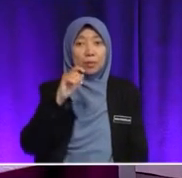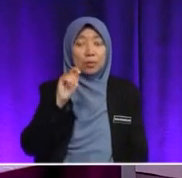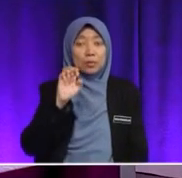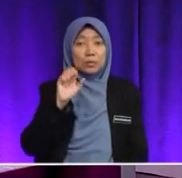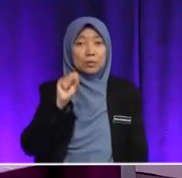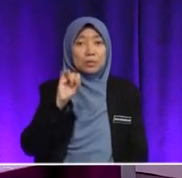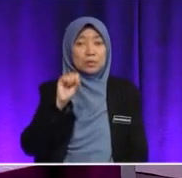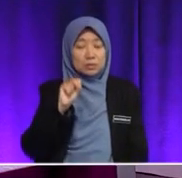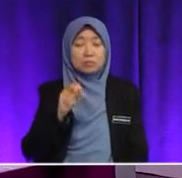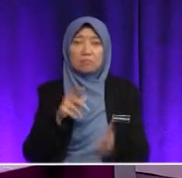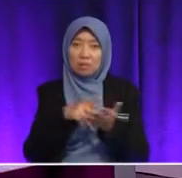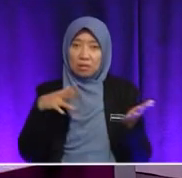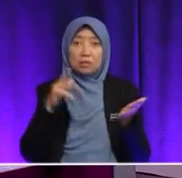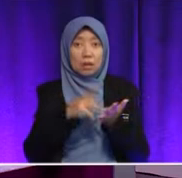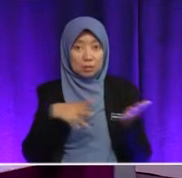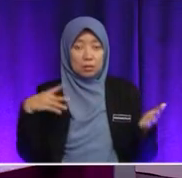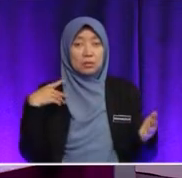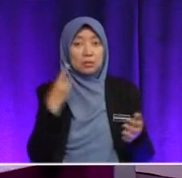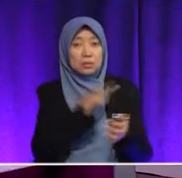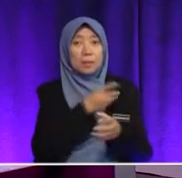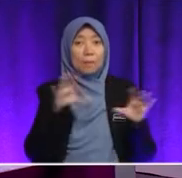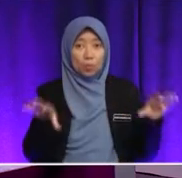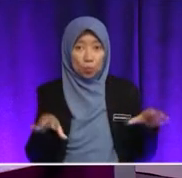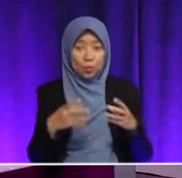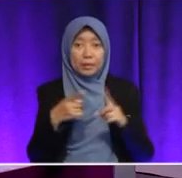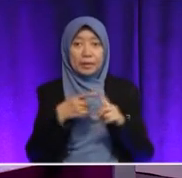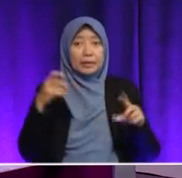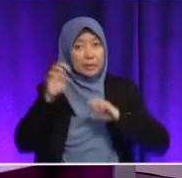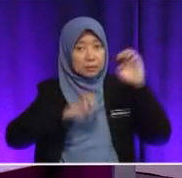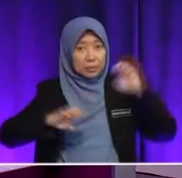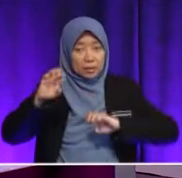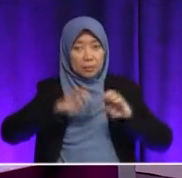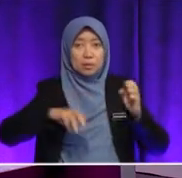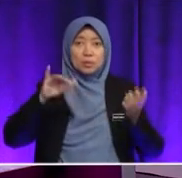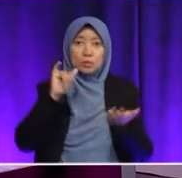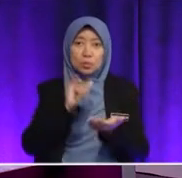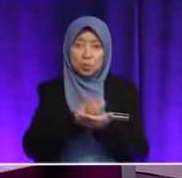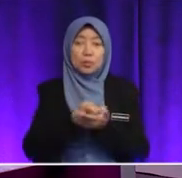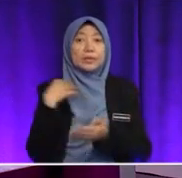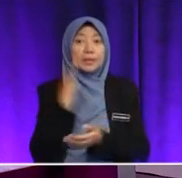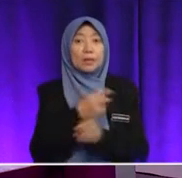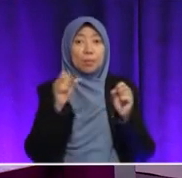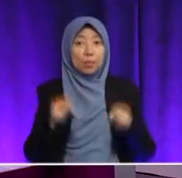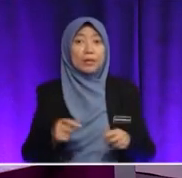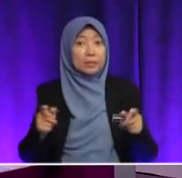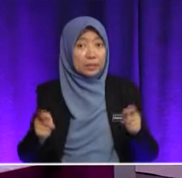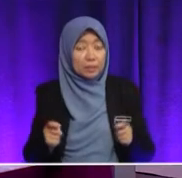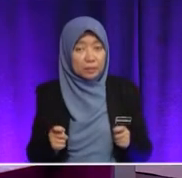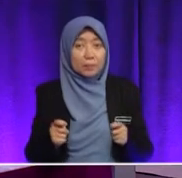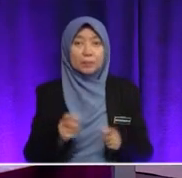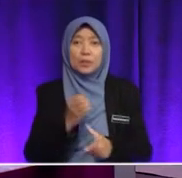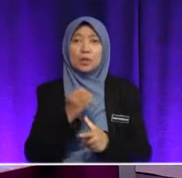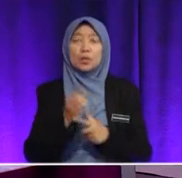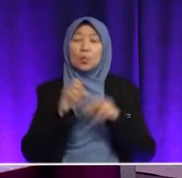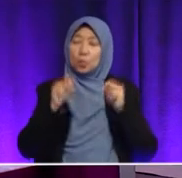berdasarkan pemahat nya kita buat daripada eksperimen tuh kita boleh terima hp tesis ataupun kita boleh